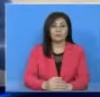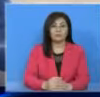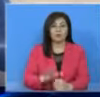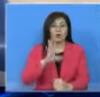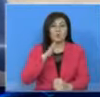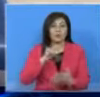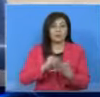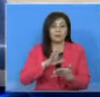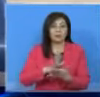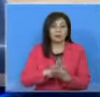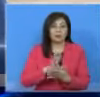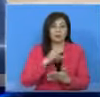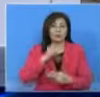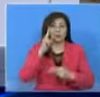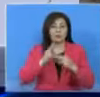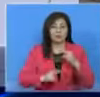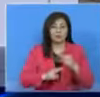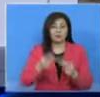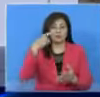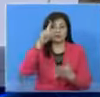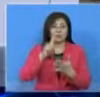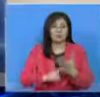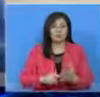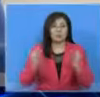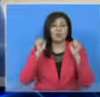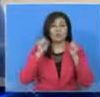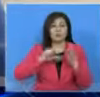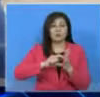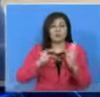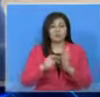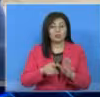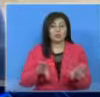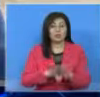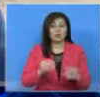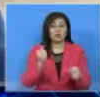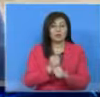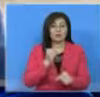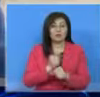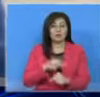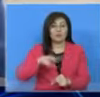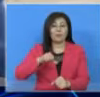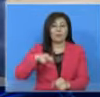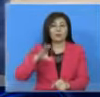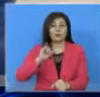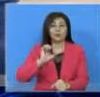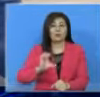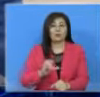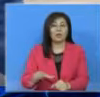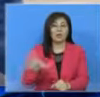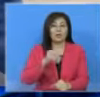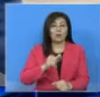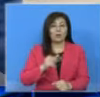Уақытын белгіленген мерзімді уақытында аяқтаймыз деп ойлаймыз. Спорт зал, оның ішінде соған құралдар, енді пандусы, барлық мүмкіндік шектеулі